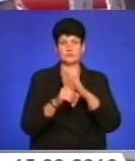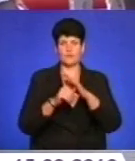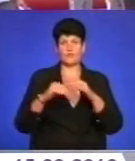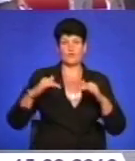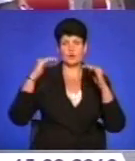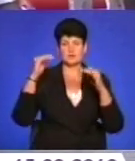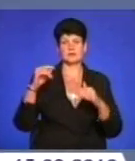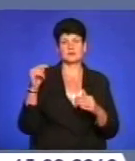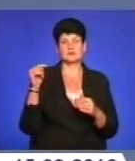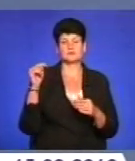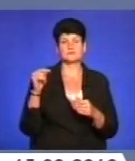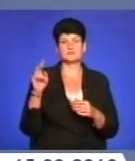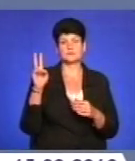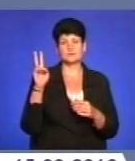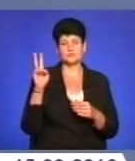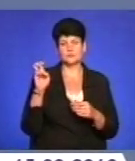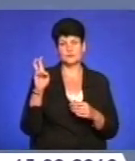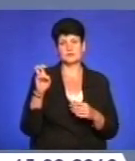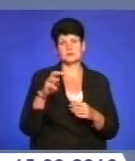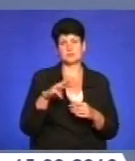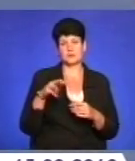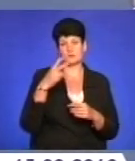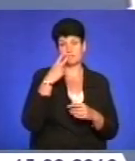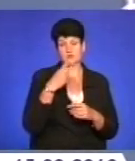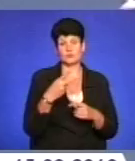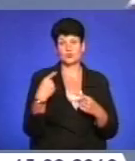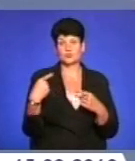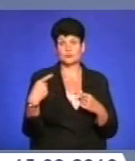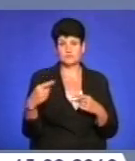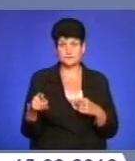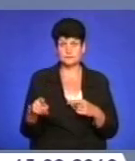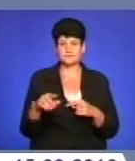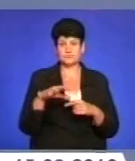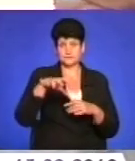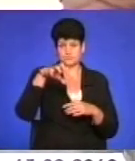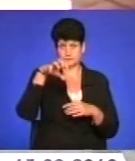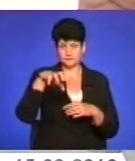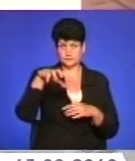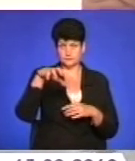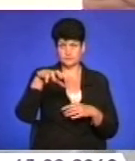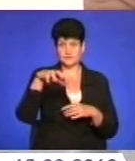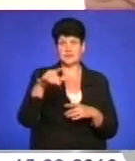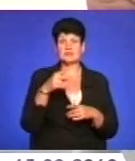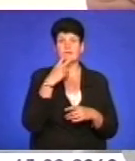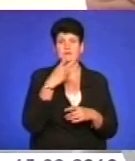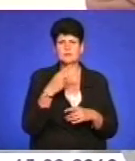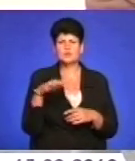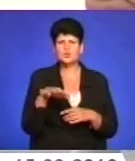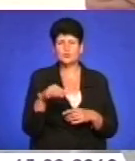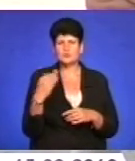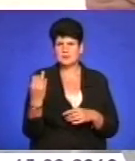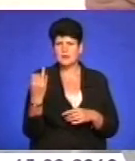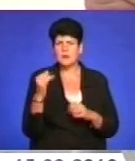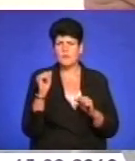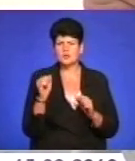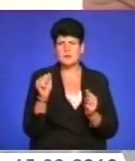100-200 метров, мы получаем совершенно другую картинку. И при этом, если мы видим зону интереса, мы в любой момент